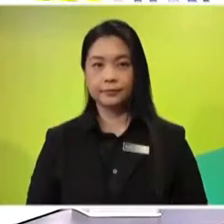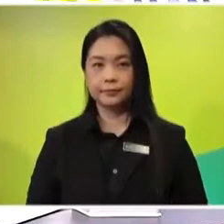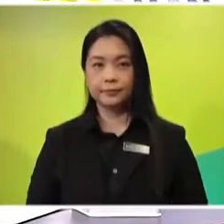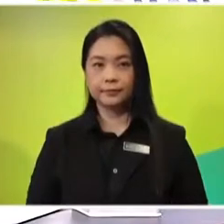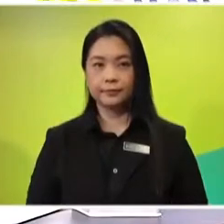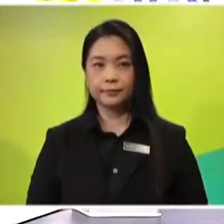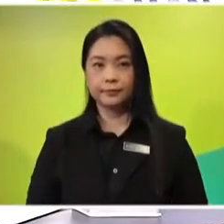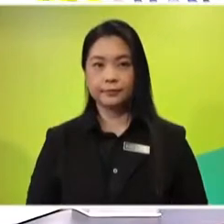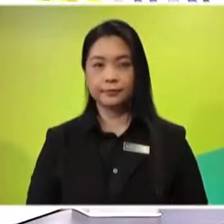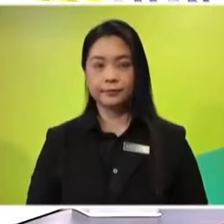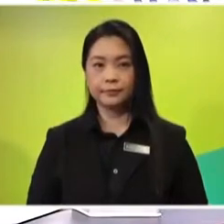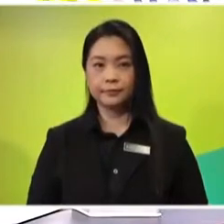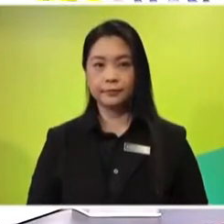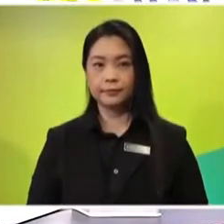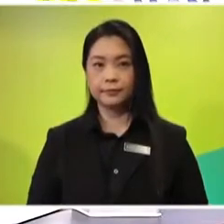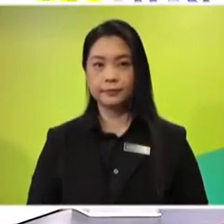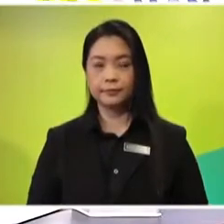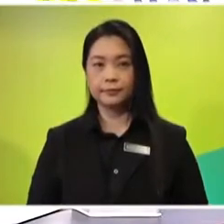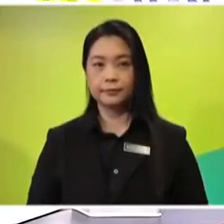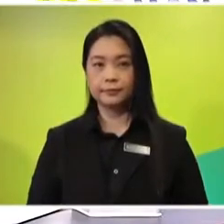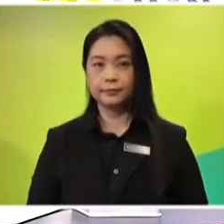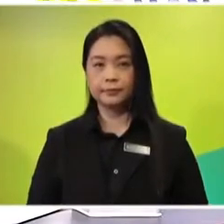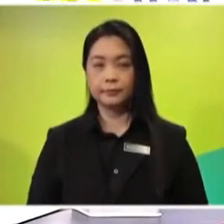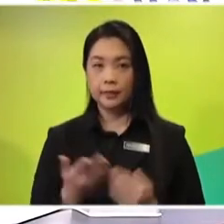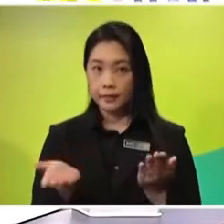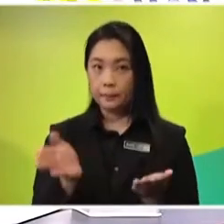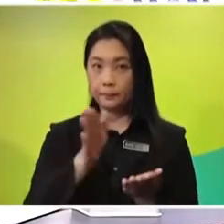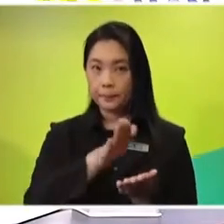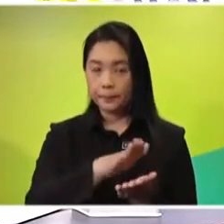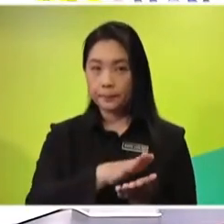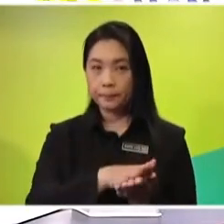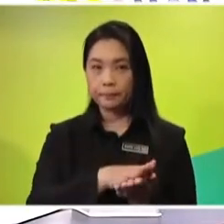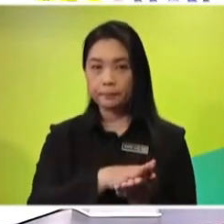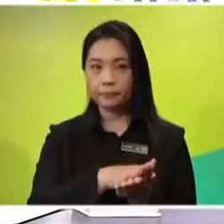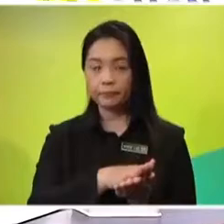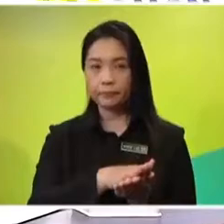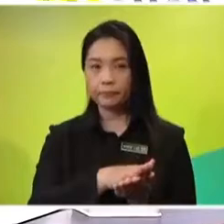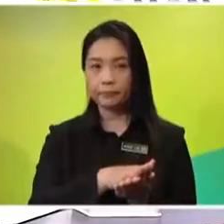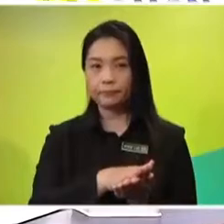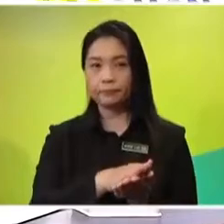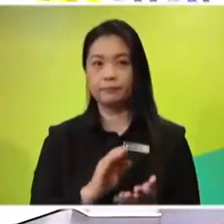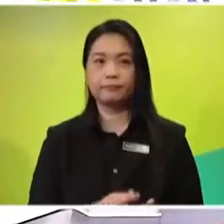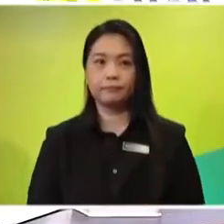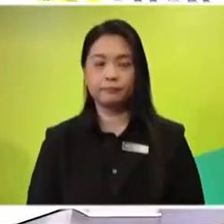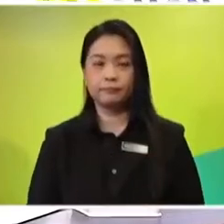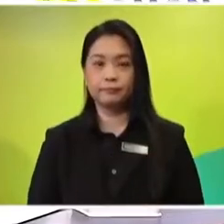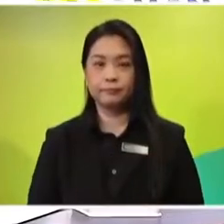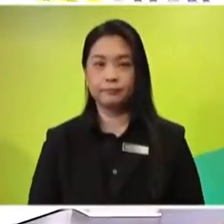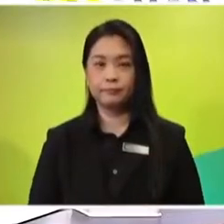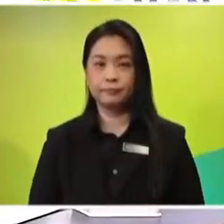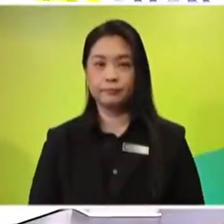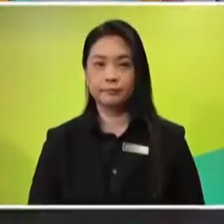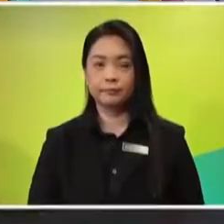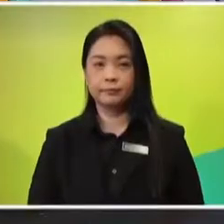Kemudian. Boleh, Mira? Macam ni. Kita lipat kepada 1 lagi. Ya.